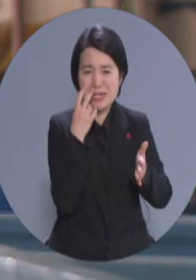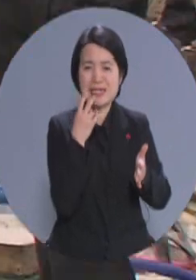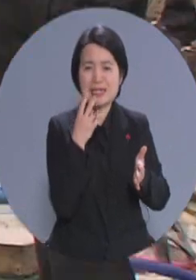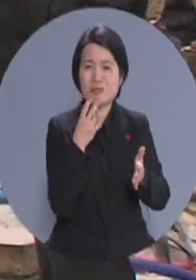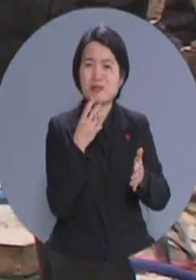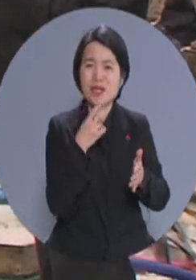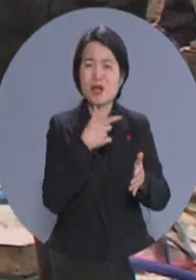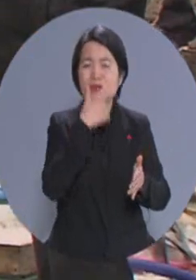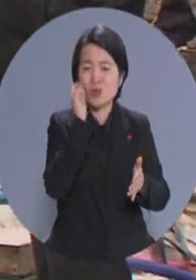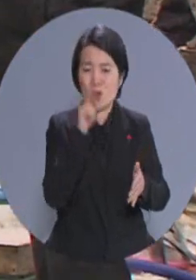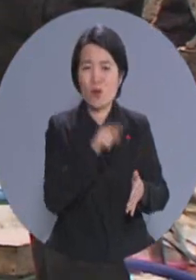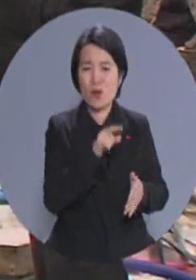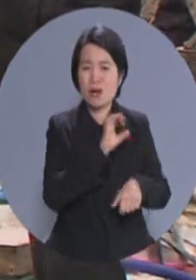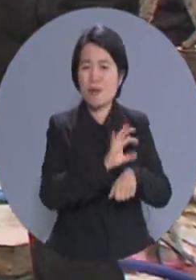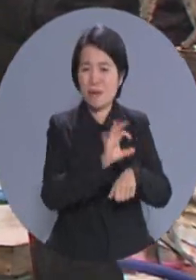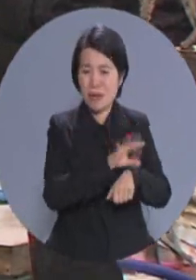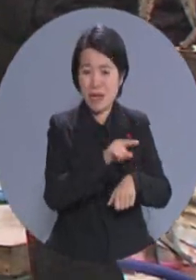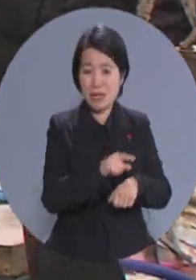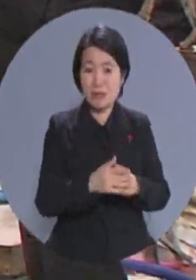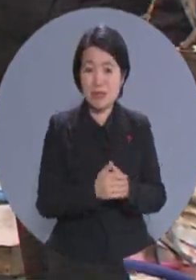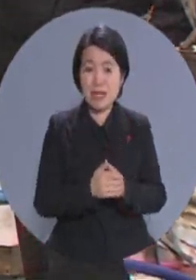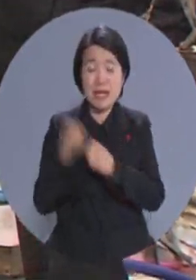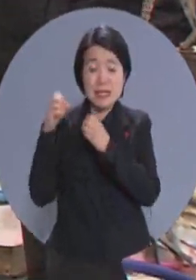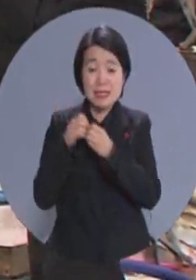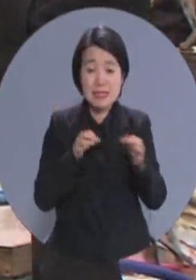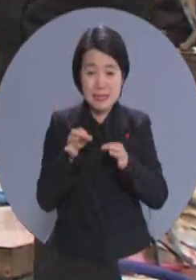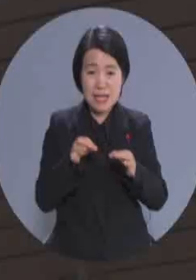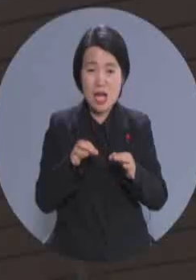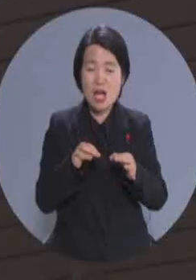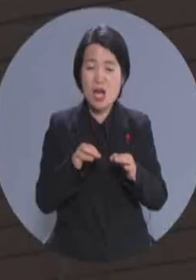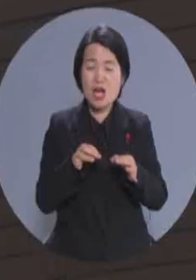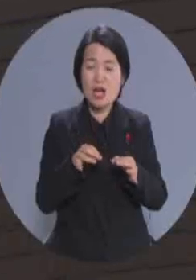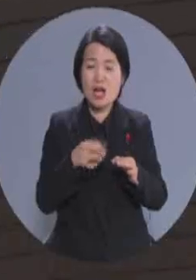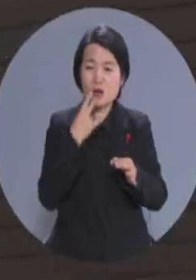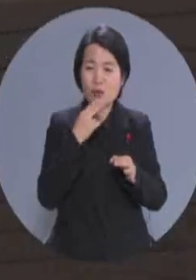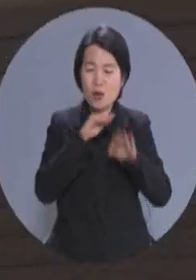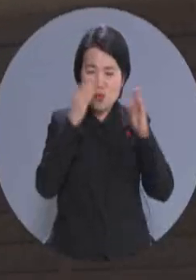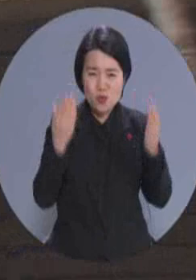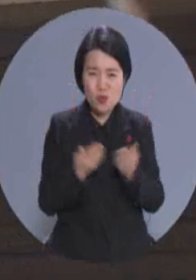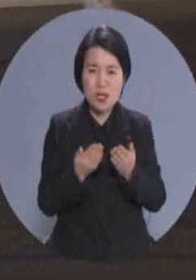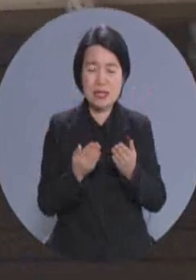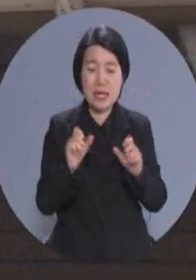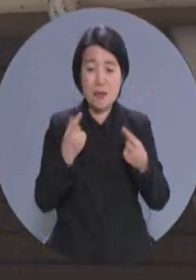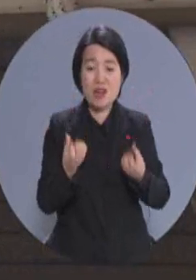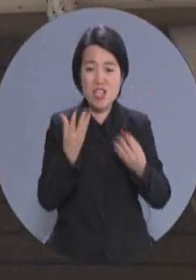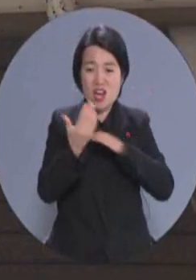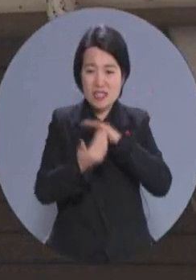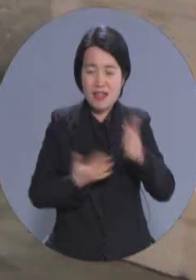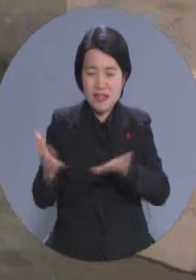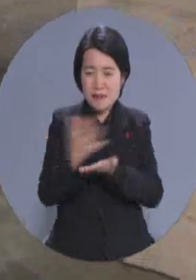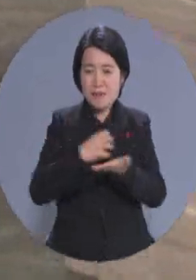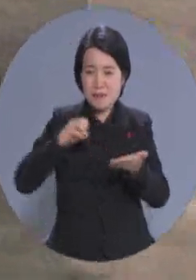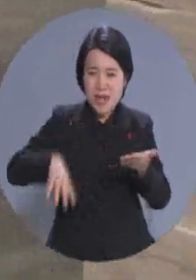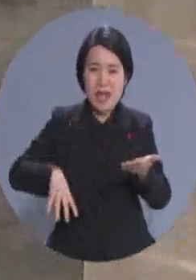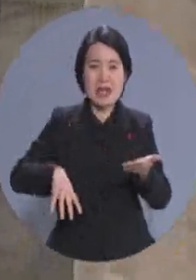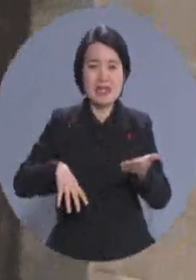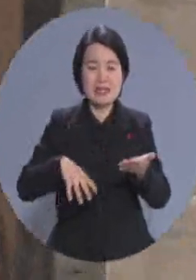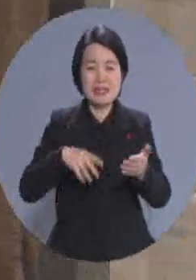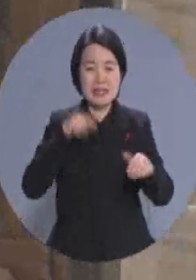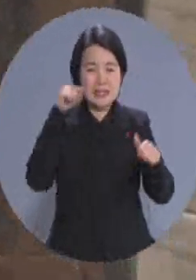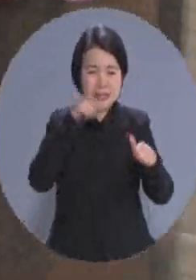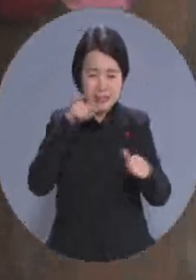부분으로 소방당국은 지역 제래 시장의 위험 요인을 명절전까지 제거할 수 있도록 행정 조치 및